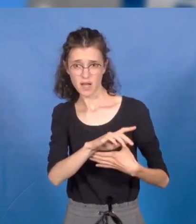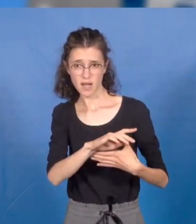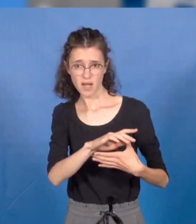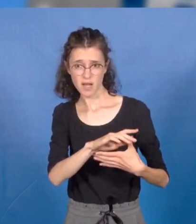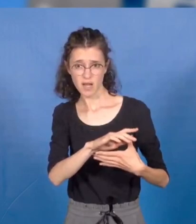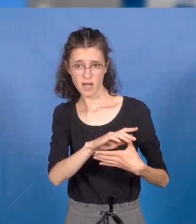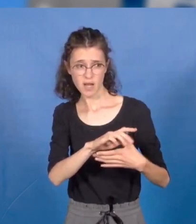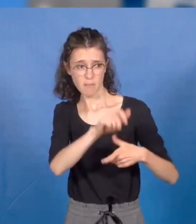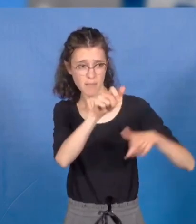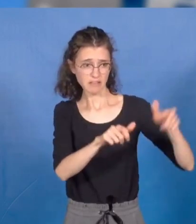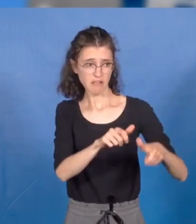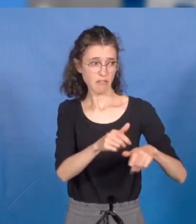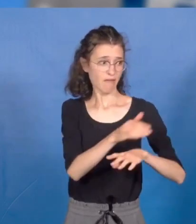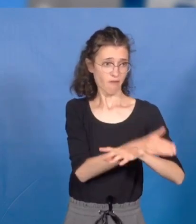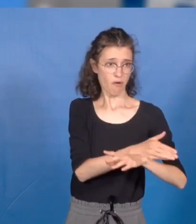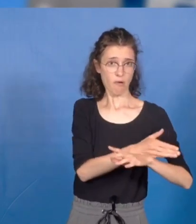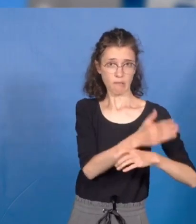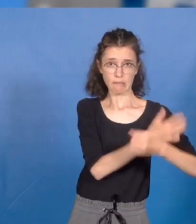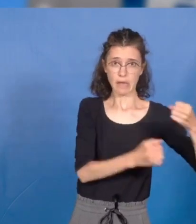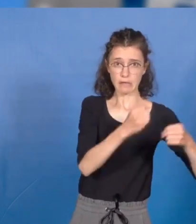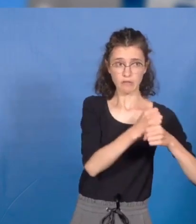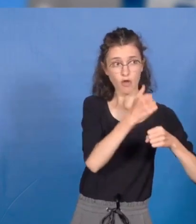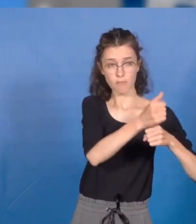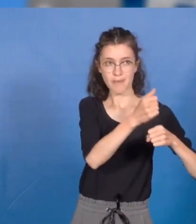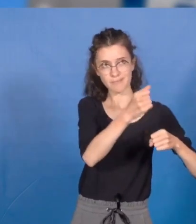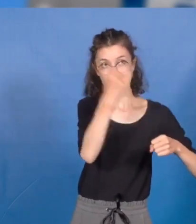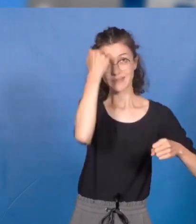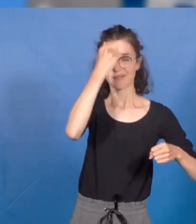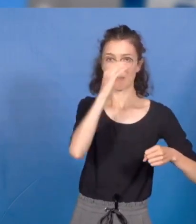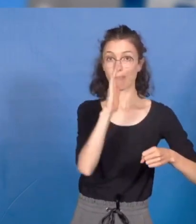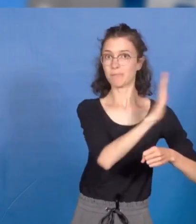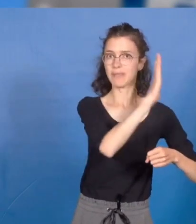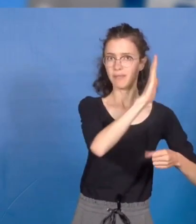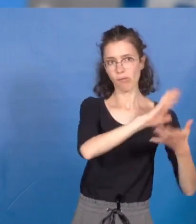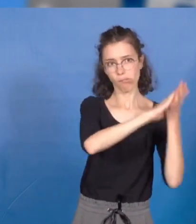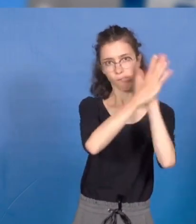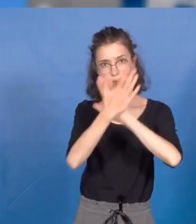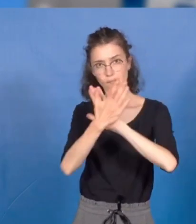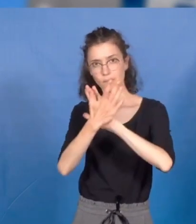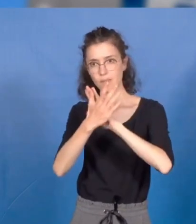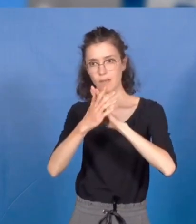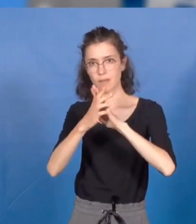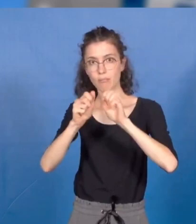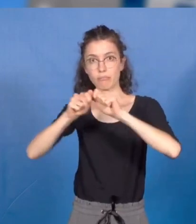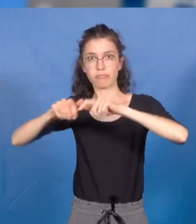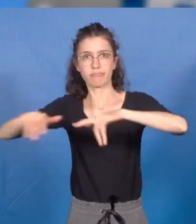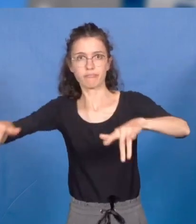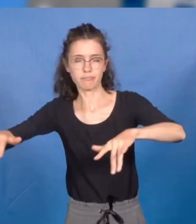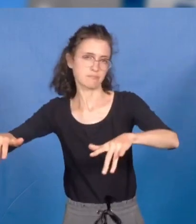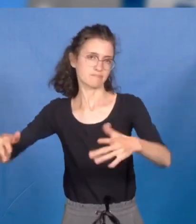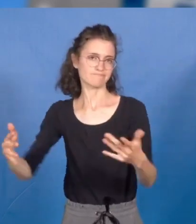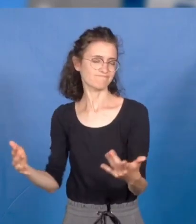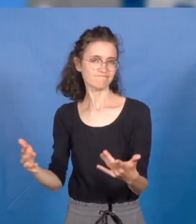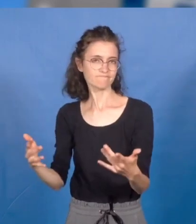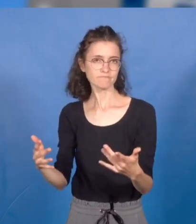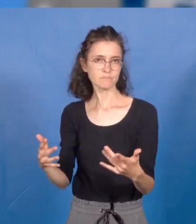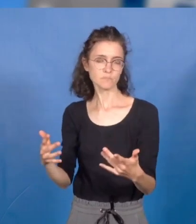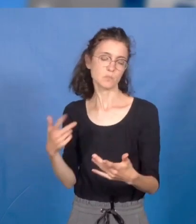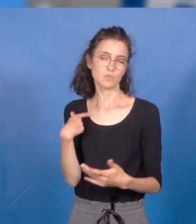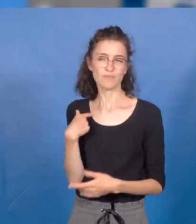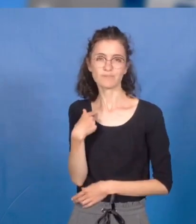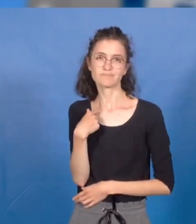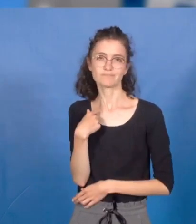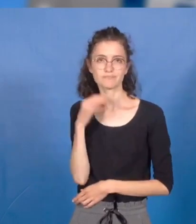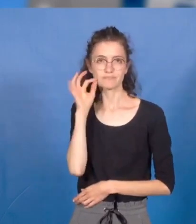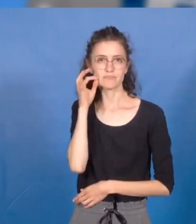créatrices. Donc là, non, on ne peut pas dire que la technologie est neutre. Ironiquement, très ironiquement, je me permets de citer ici M. Darmanin,